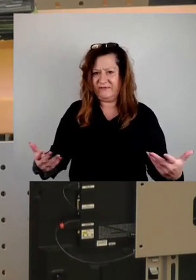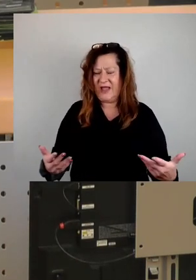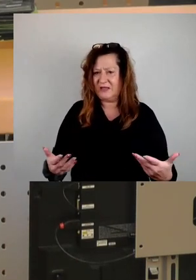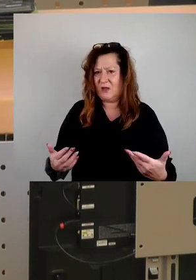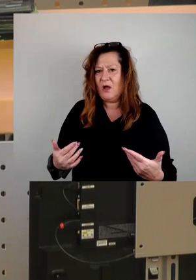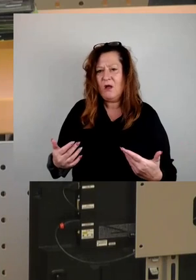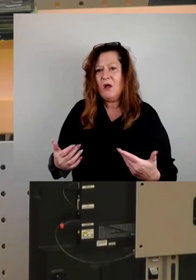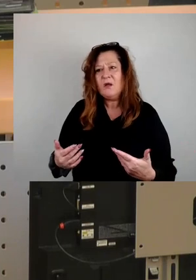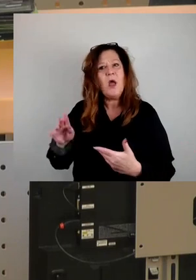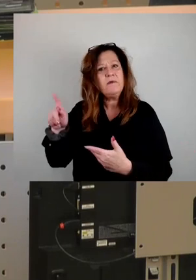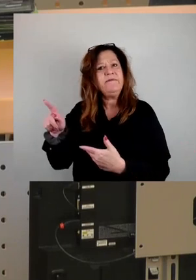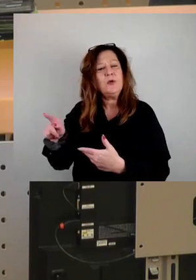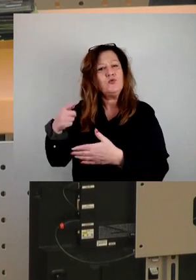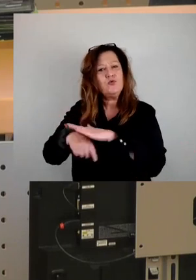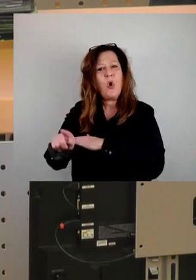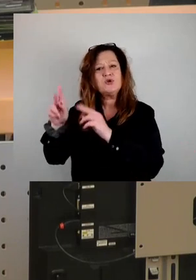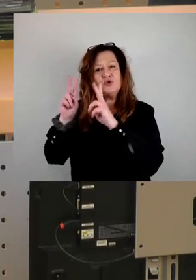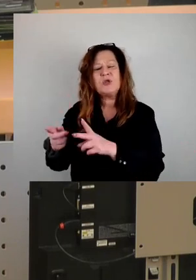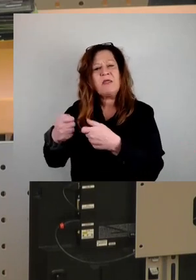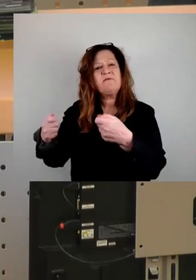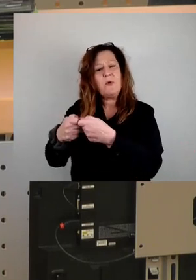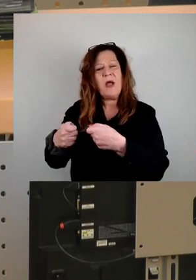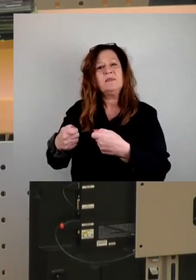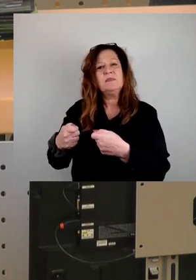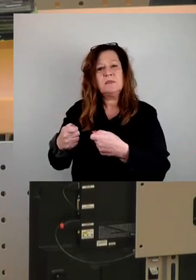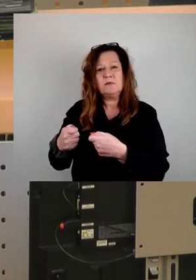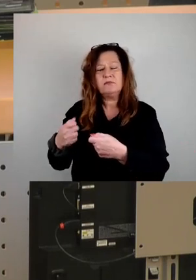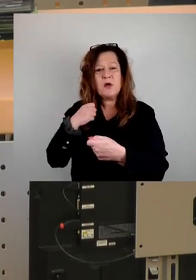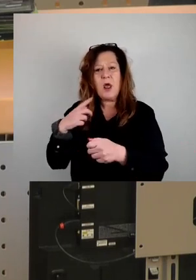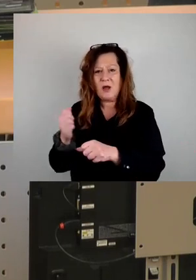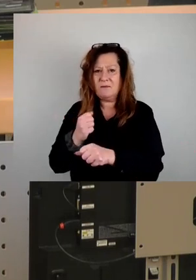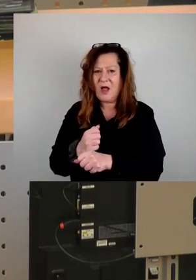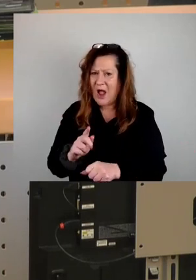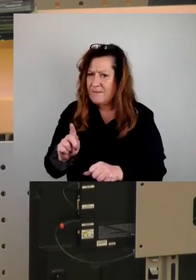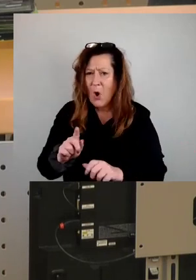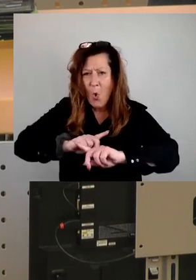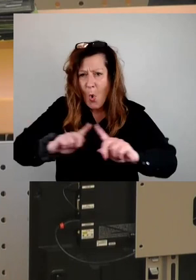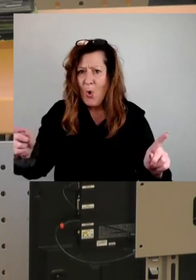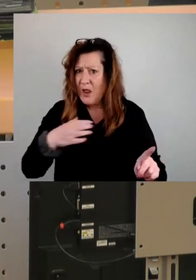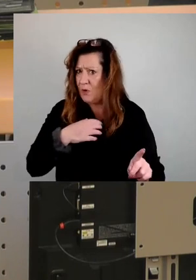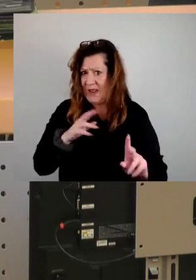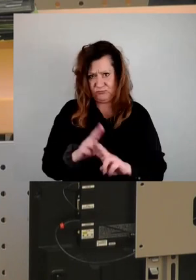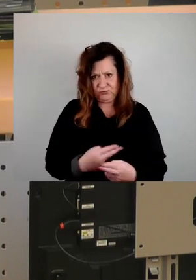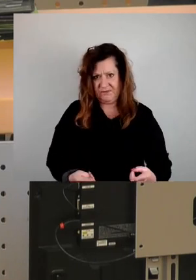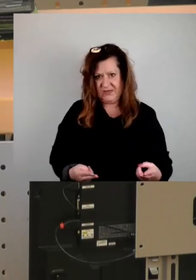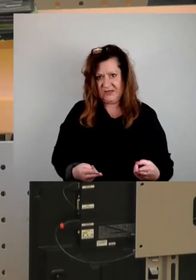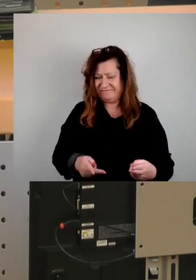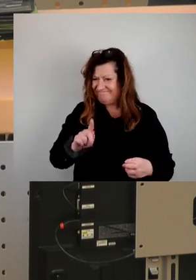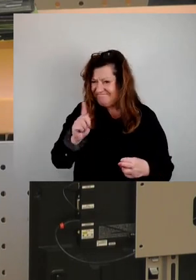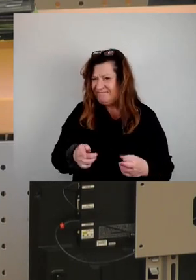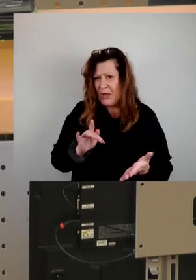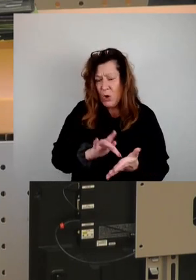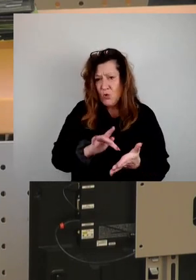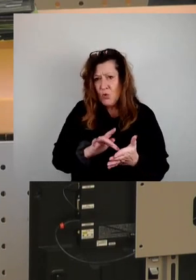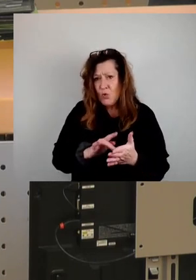sie. Aber es ist mitnichten so, dass das kein Problem ist. Und das ist genau der Grund, warum die Landeshauptstadt Dresden